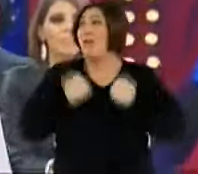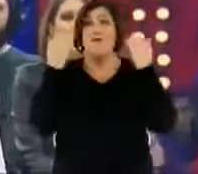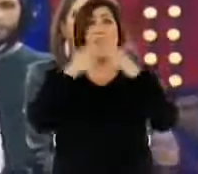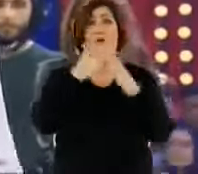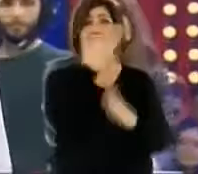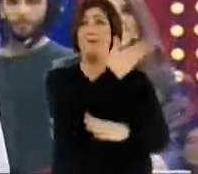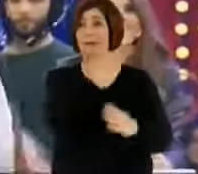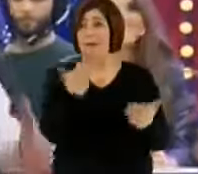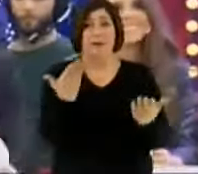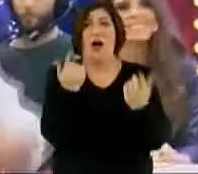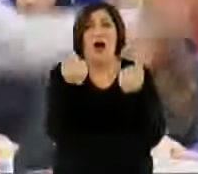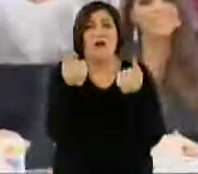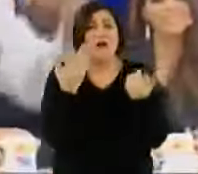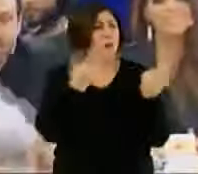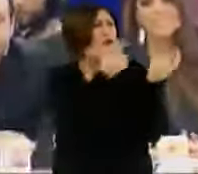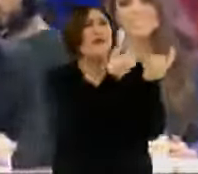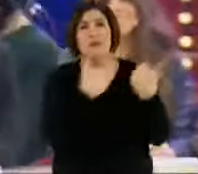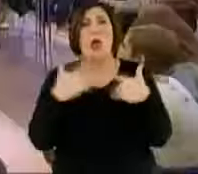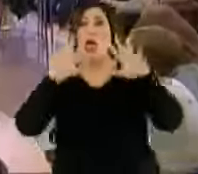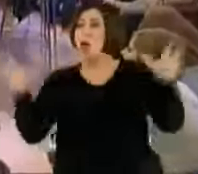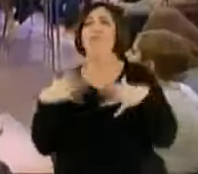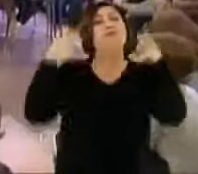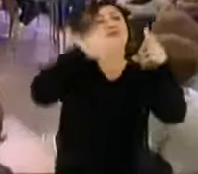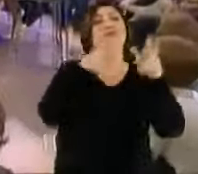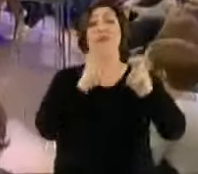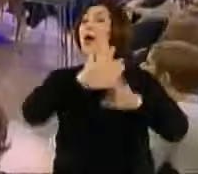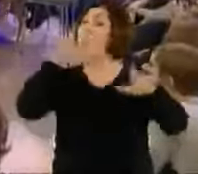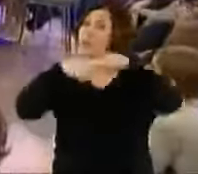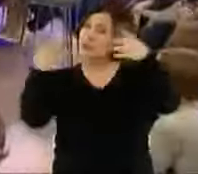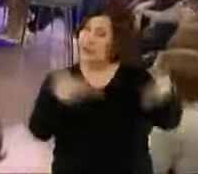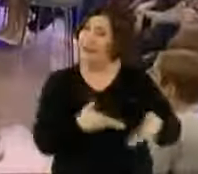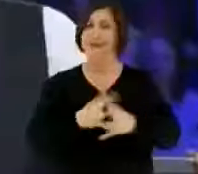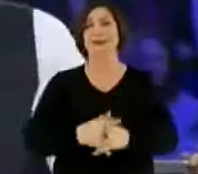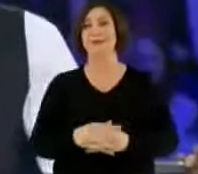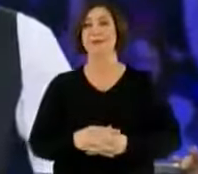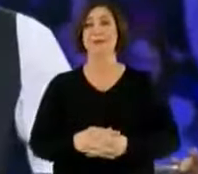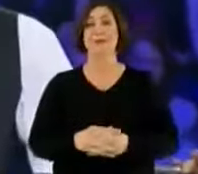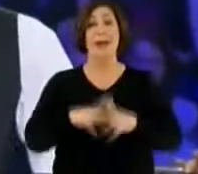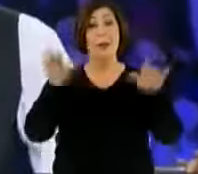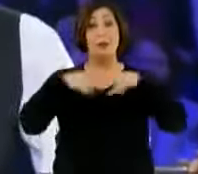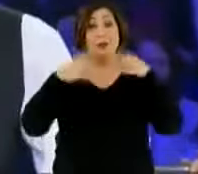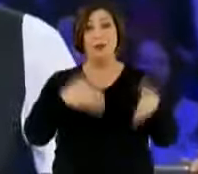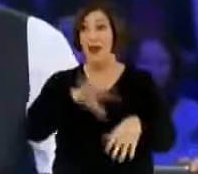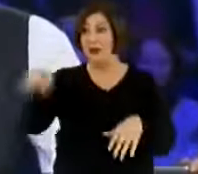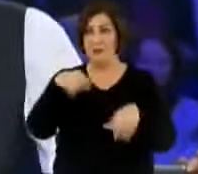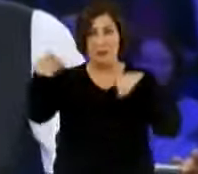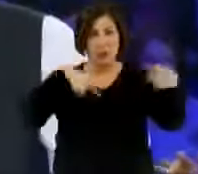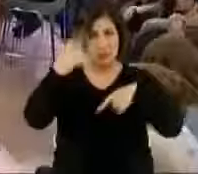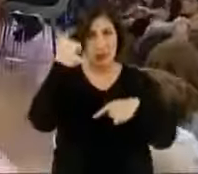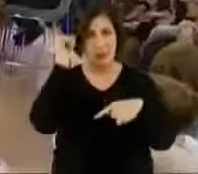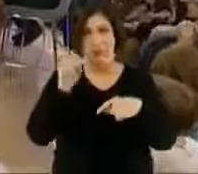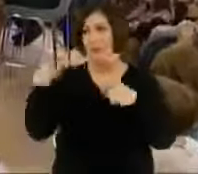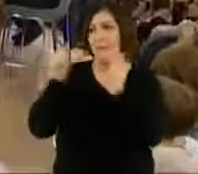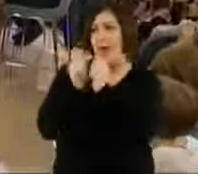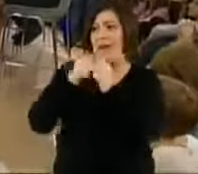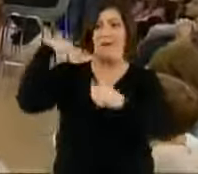ev. Yani az geliyorlar. Biz hepimiz oraya sığarız. Peki, hoş geldiniz. Hoş. Herkes birbirini tanıyor mu? Siz beraber